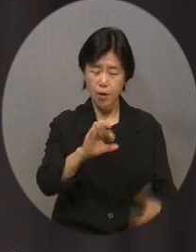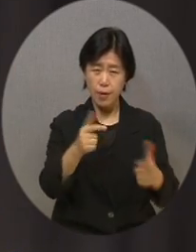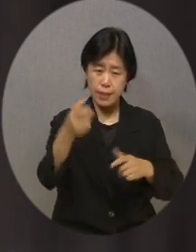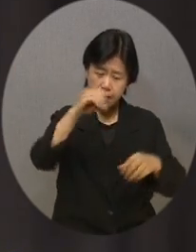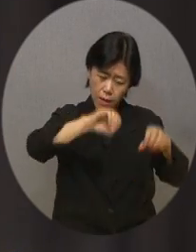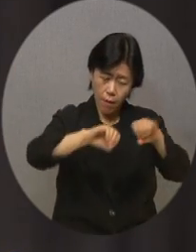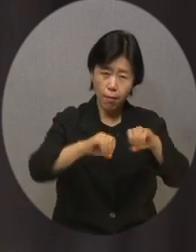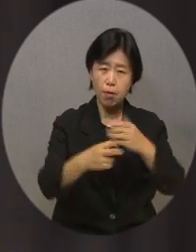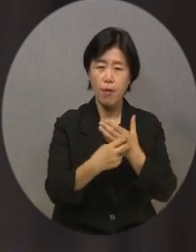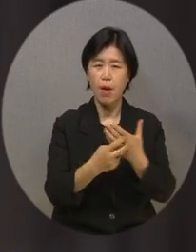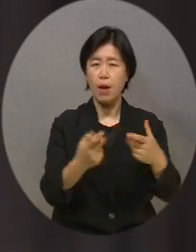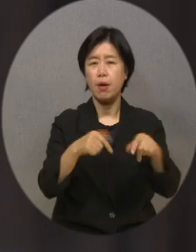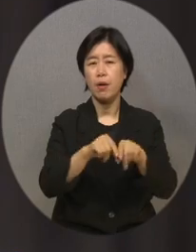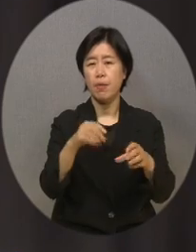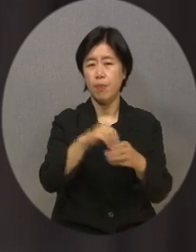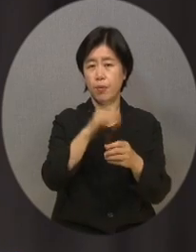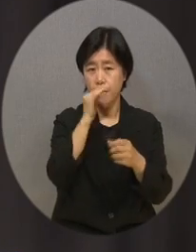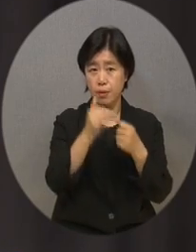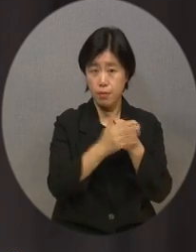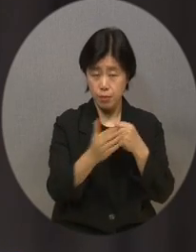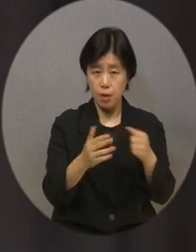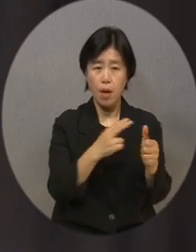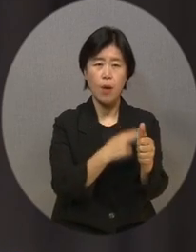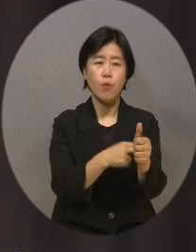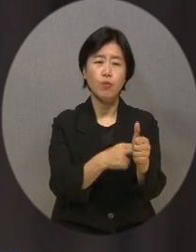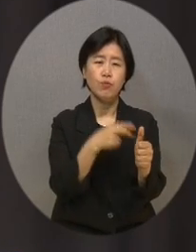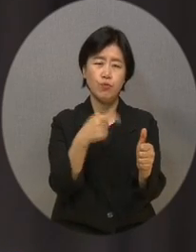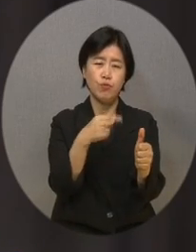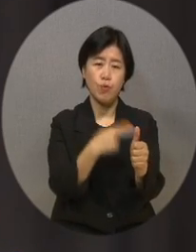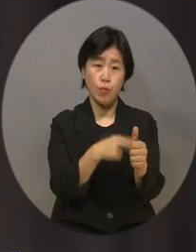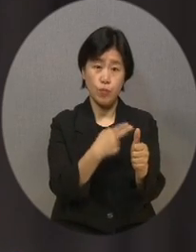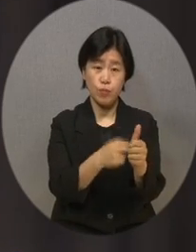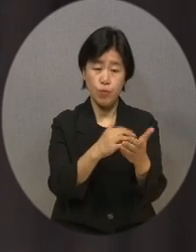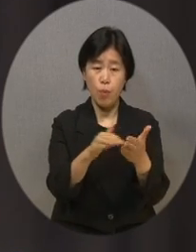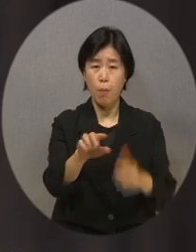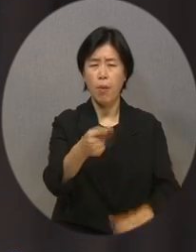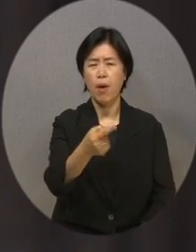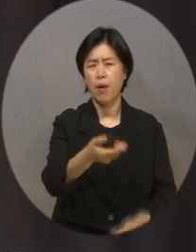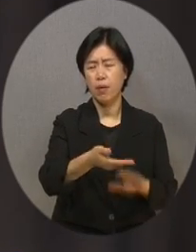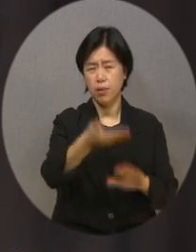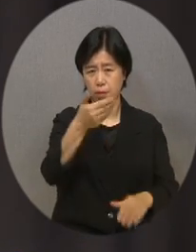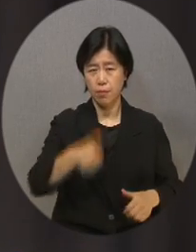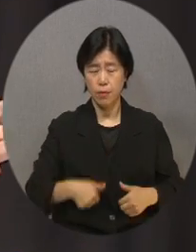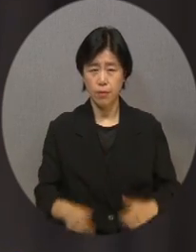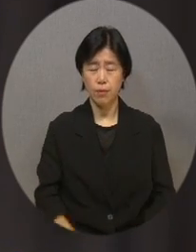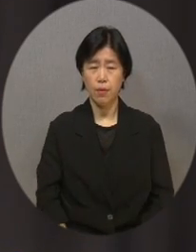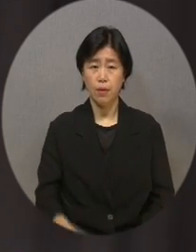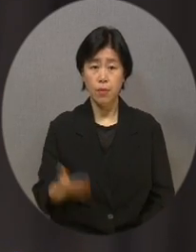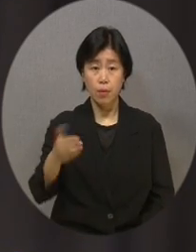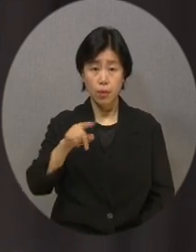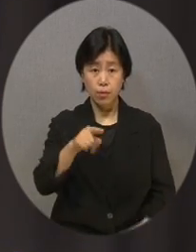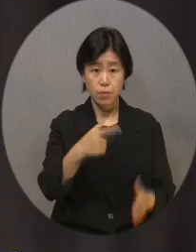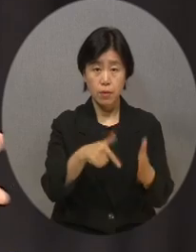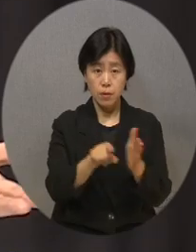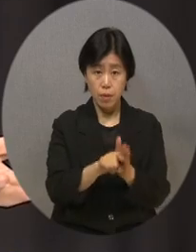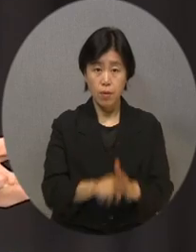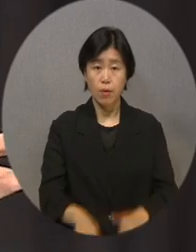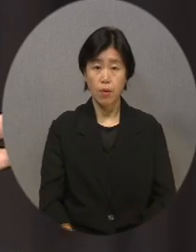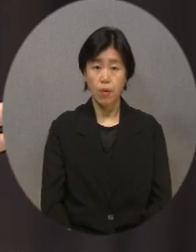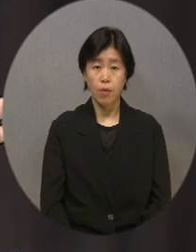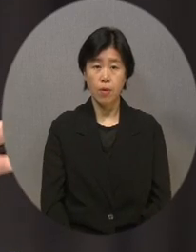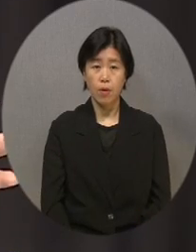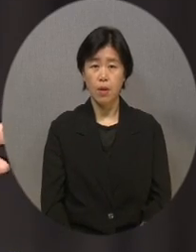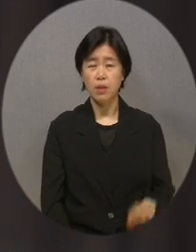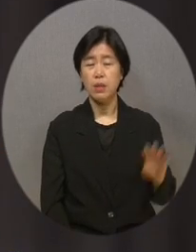때문에 최소 이 교수님 숫자가 100명은 넘으셔야 돼요. 최소. 그런데 그러려면은 숫자